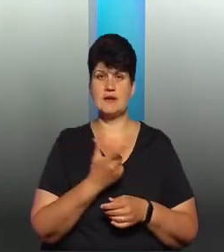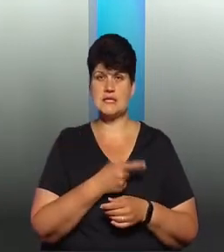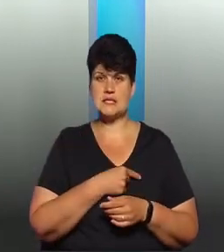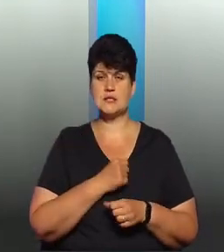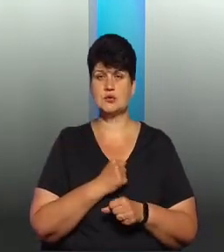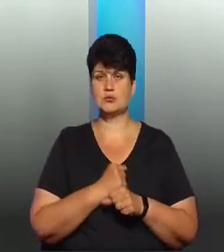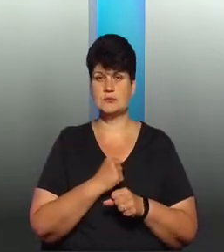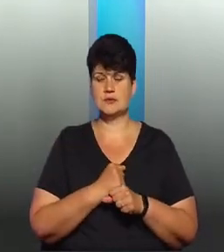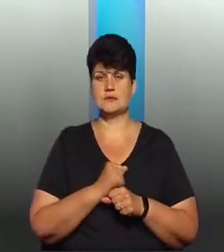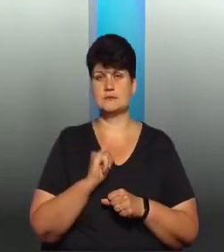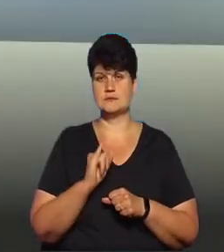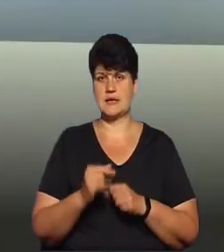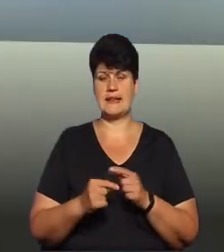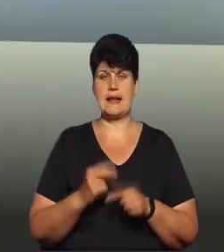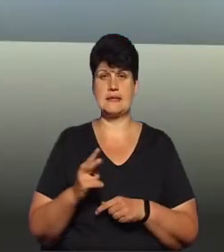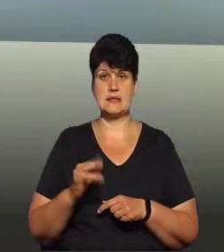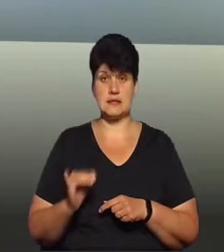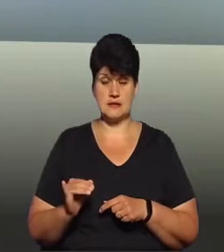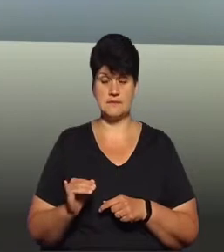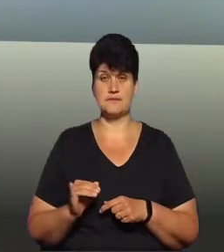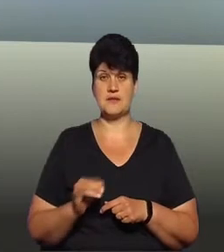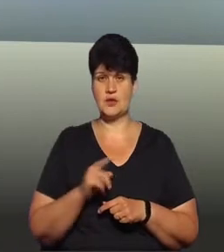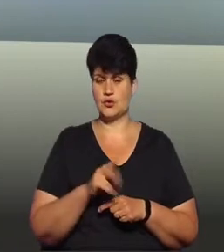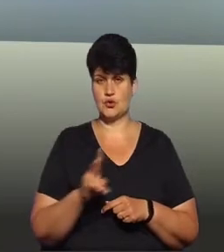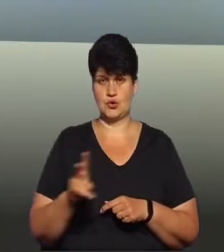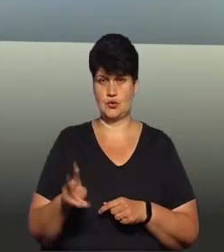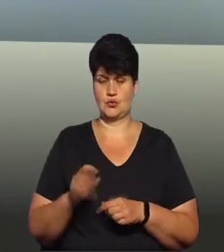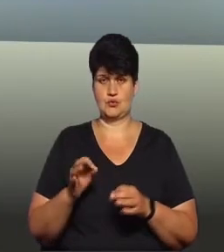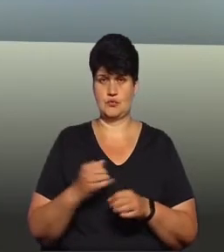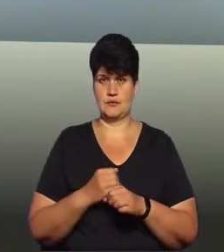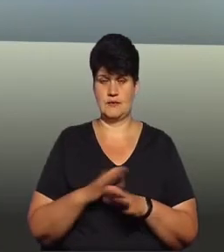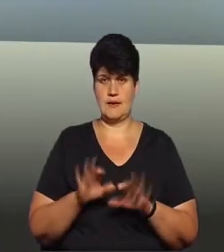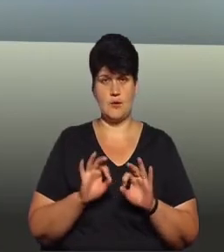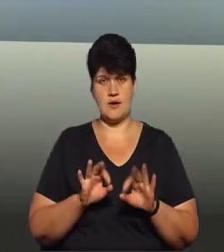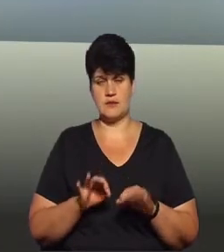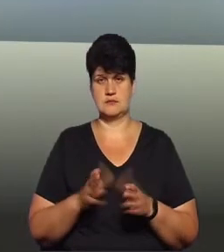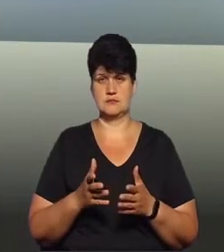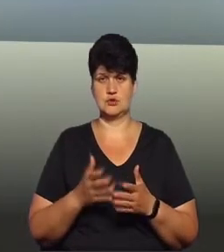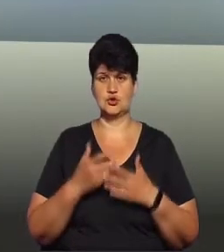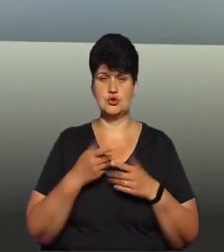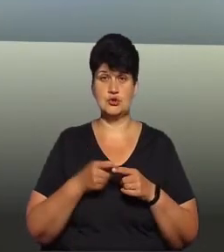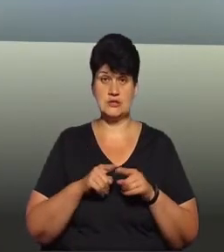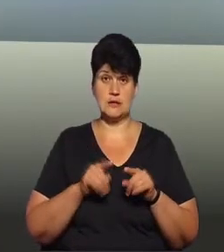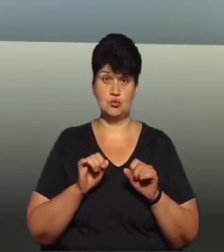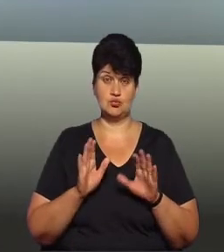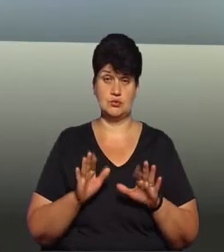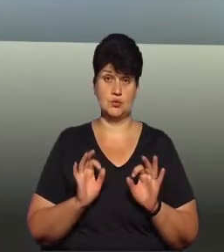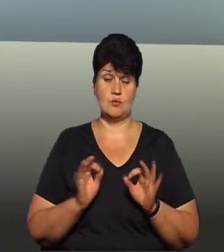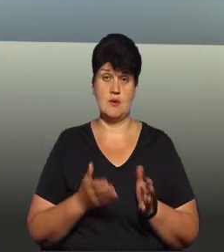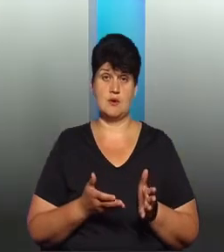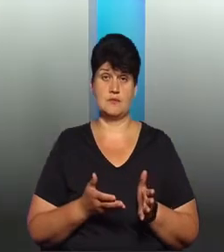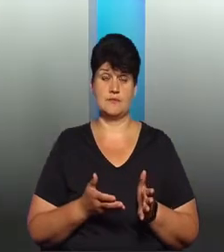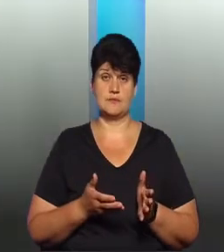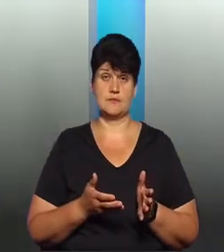тому ніхто не надавав ваги, щоб це коментувати, пояснити, що це, в принципі, може бути нормально, якщо це там... Я згоден з вами. І ось ця